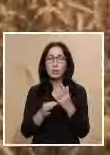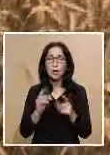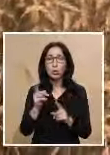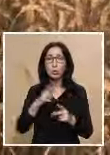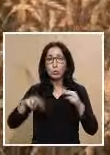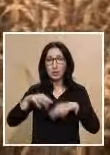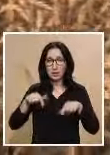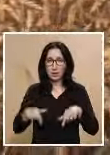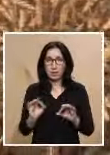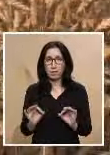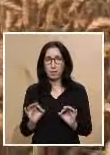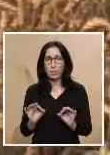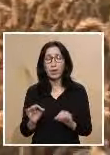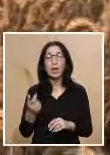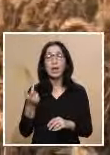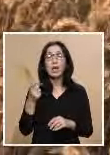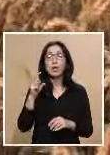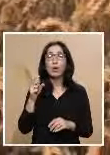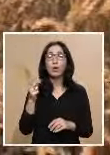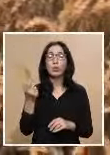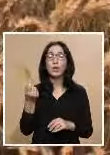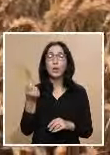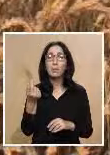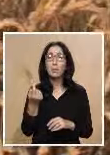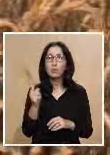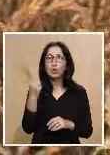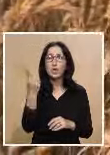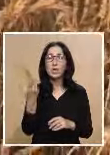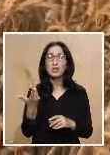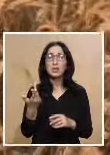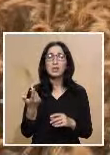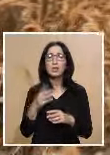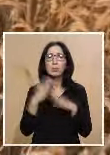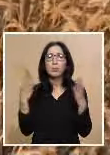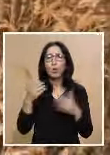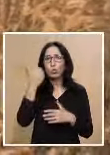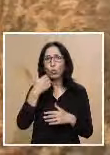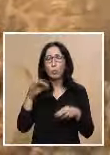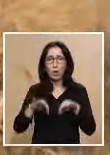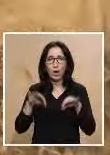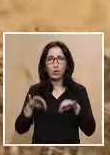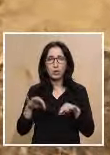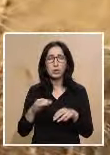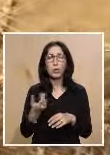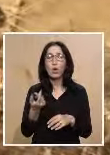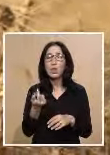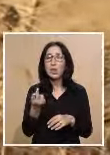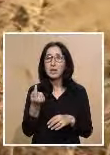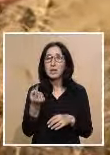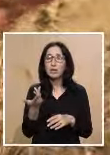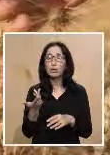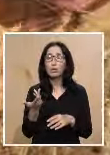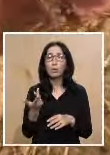към момента. Сортовете ни пшеница са с много добро качество на зърното